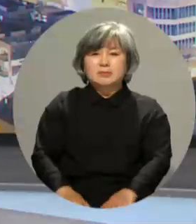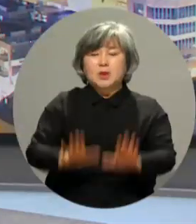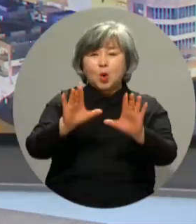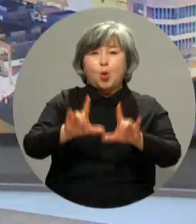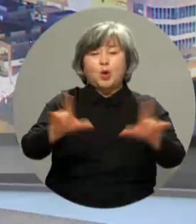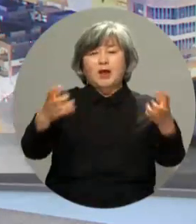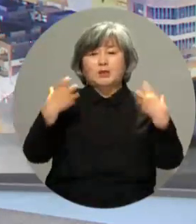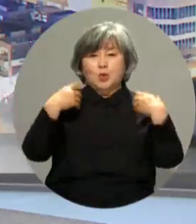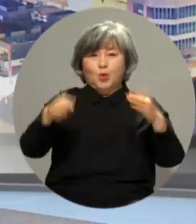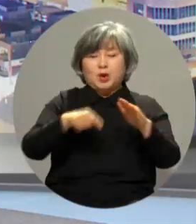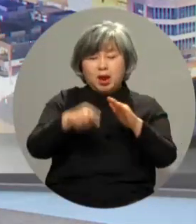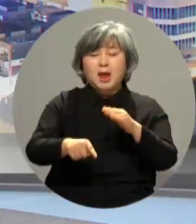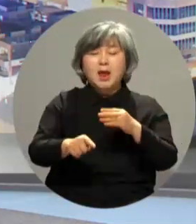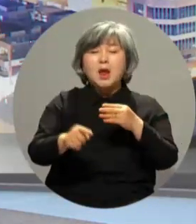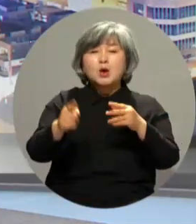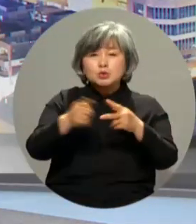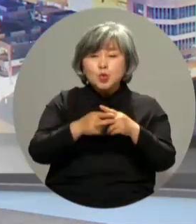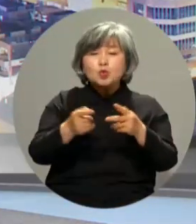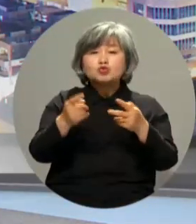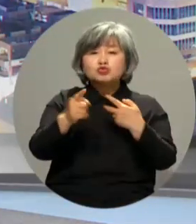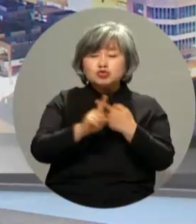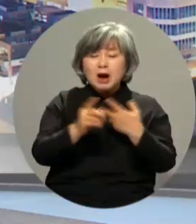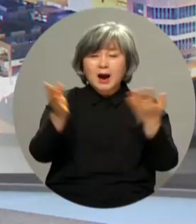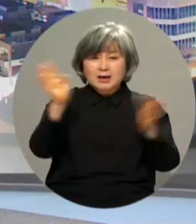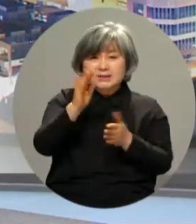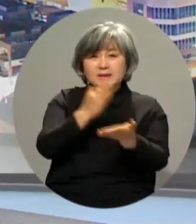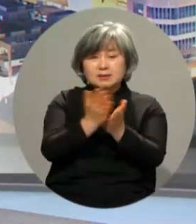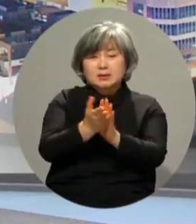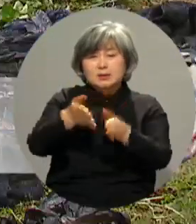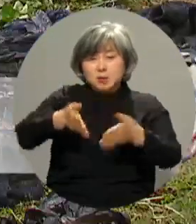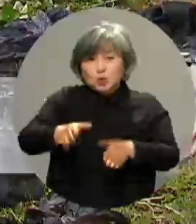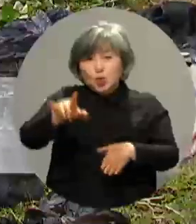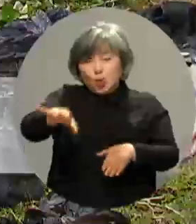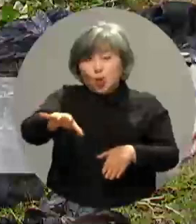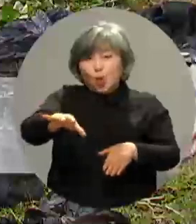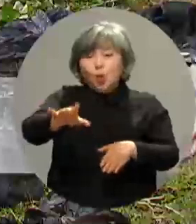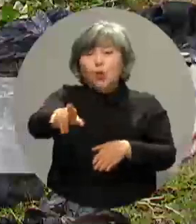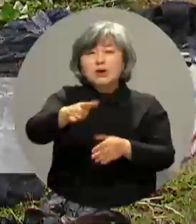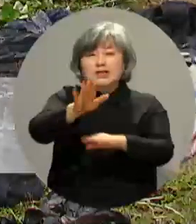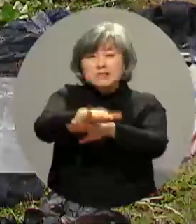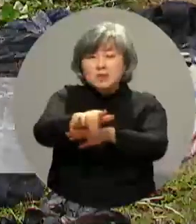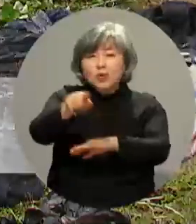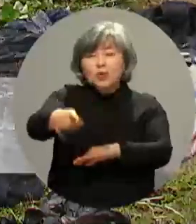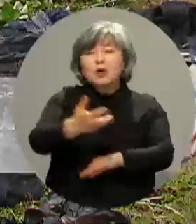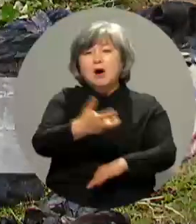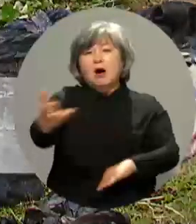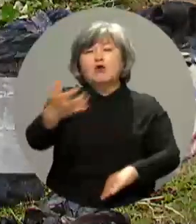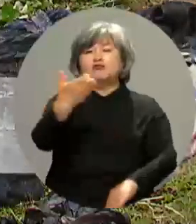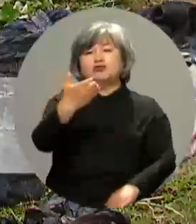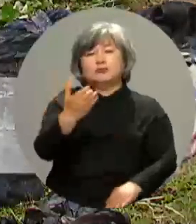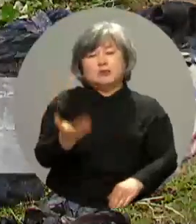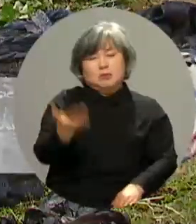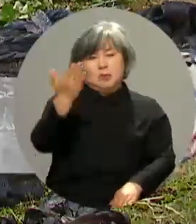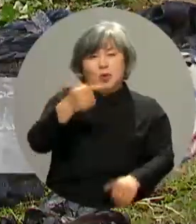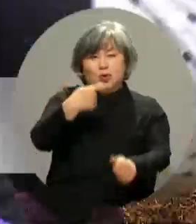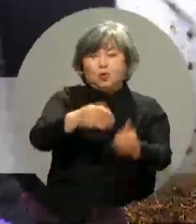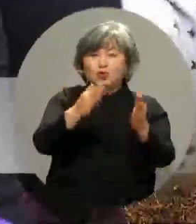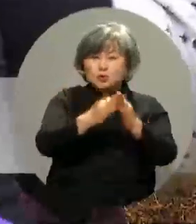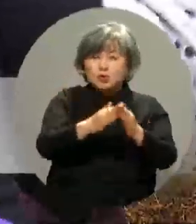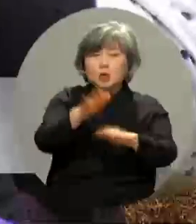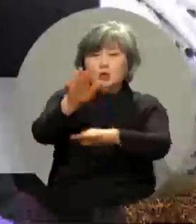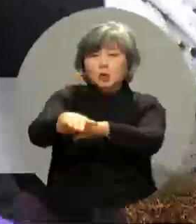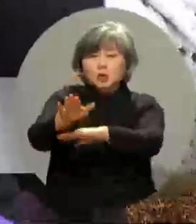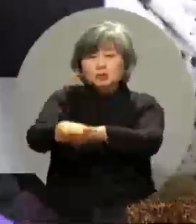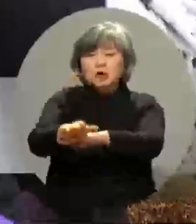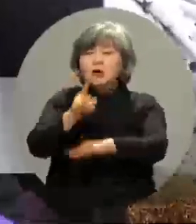올해 돈의 초중학교에서 농촌 유학을 하는 학생의 90여명의 일을 전망입니다 전북교육청에 따르면 올해